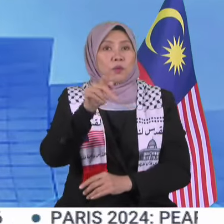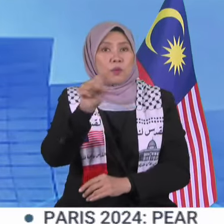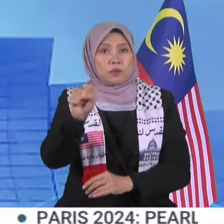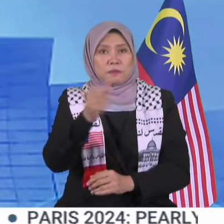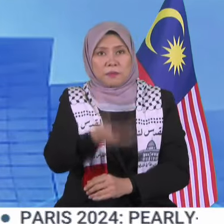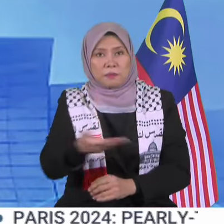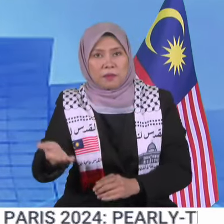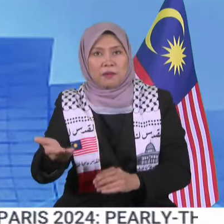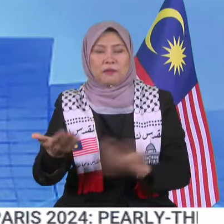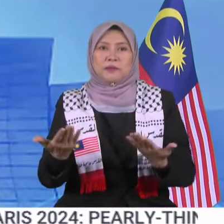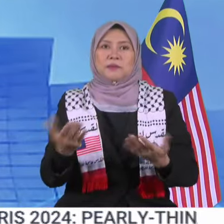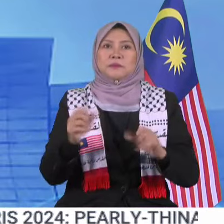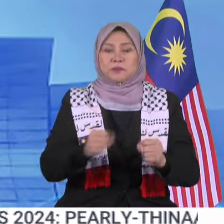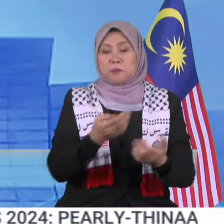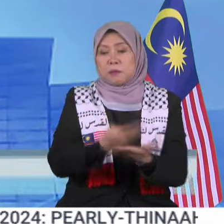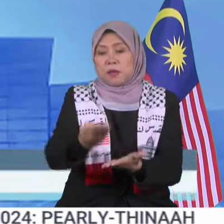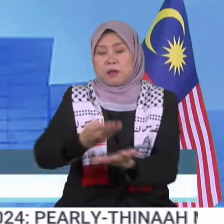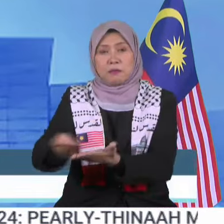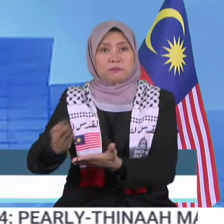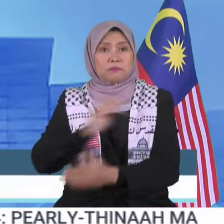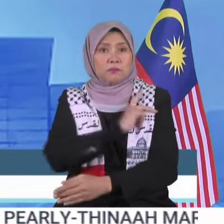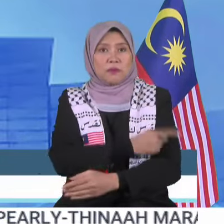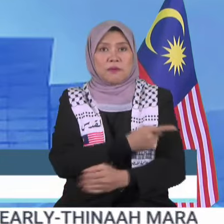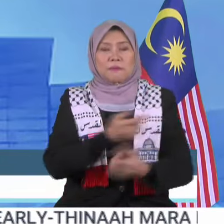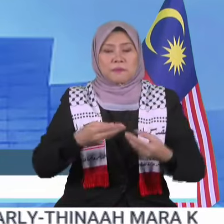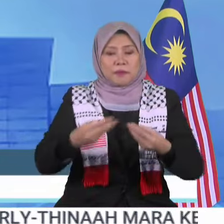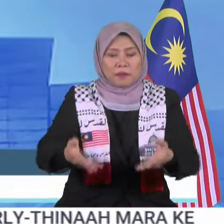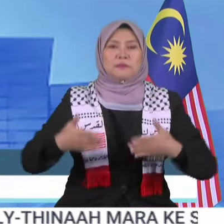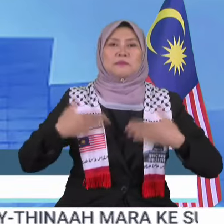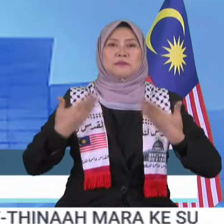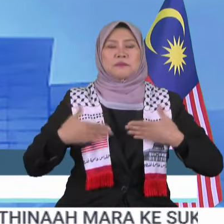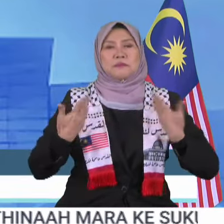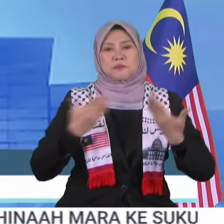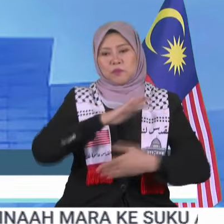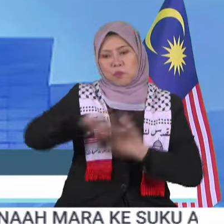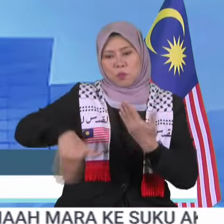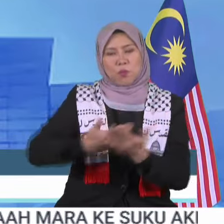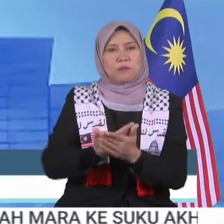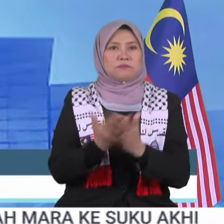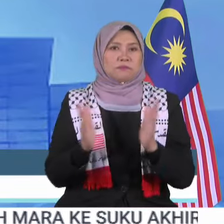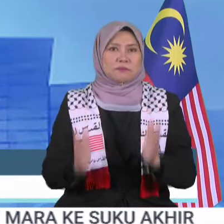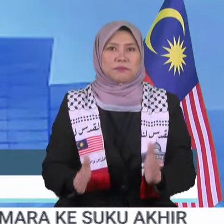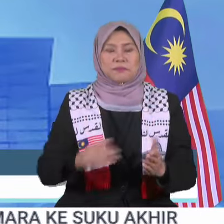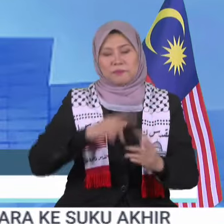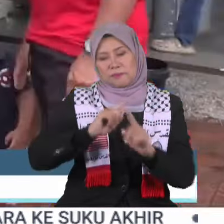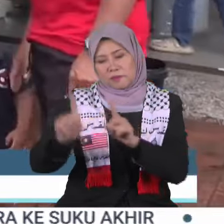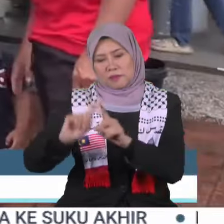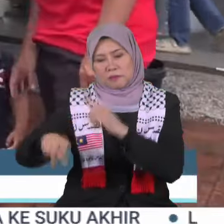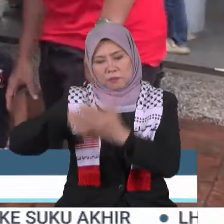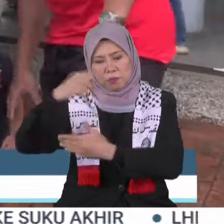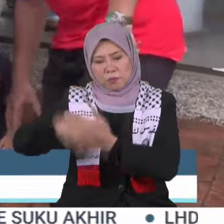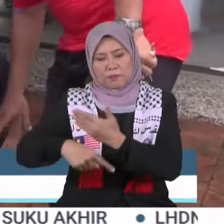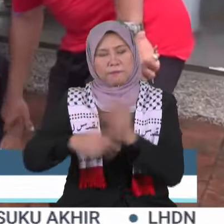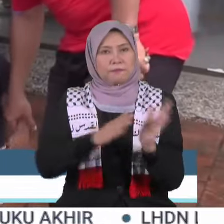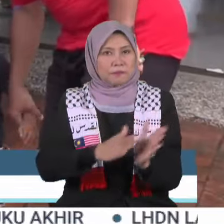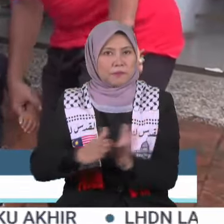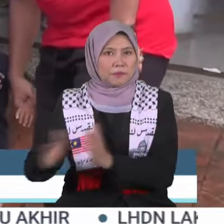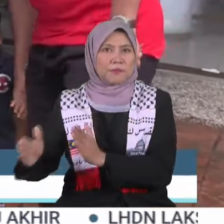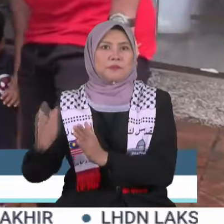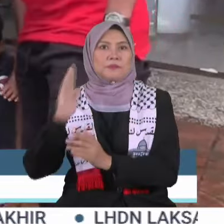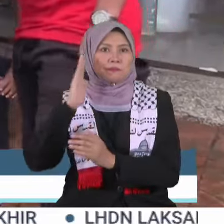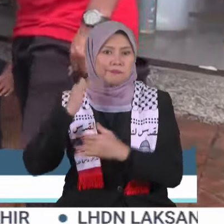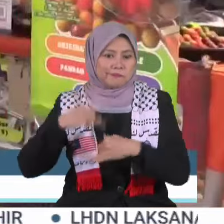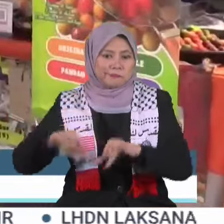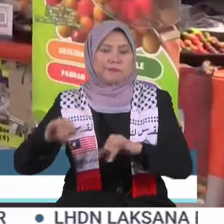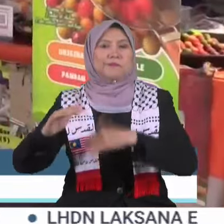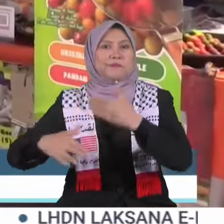hidup, meningkatkan kuasa beli serta kesejahteraan rakyat secara menyeluruh. Pelbagai program dan inisiatif dirangka juga